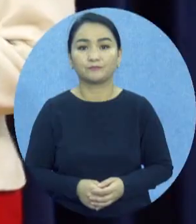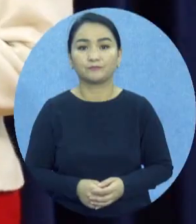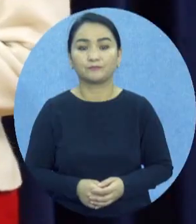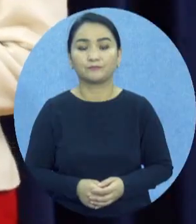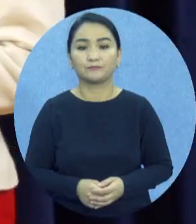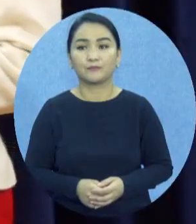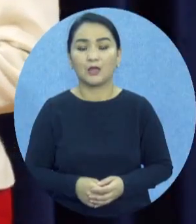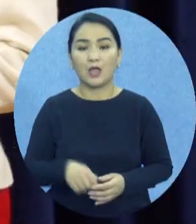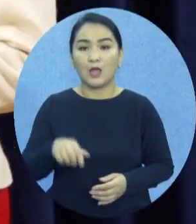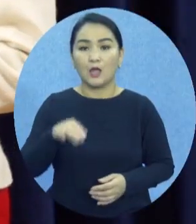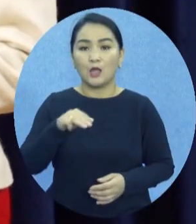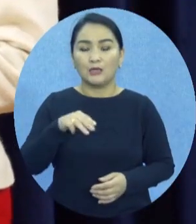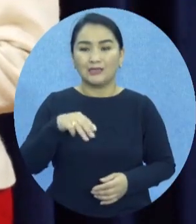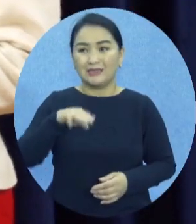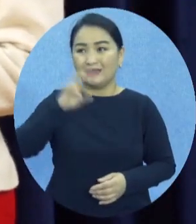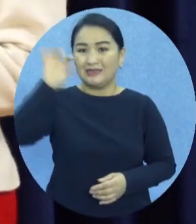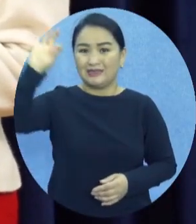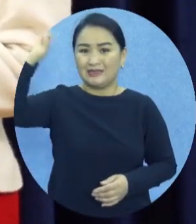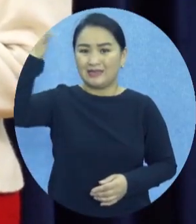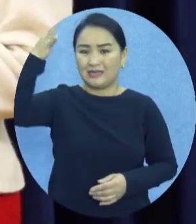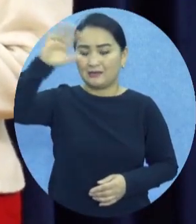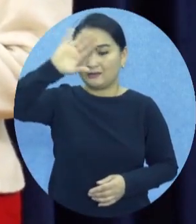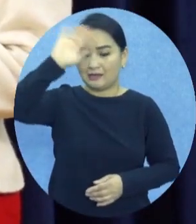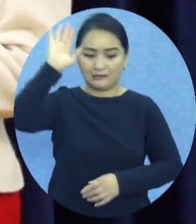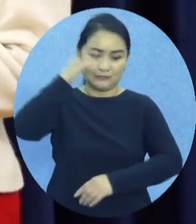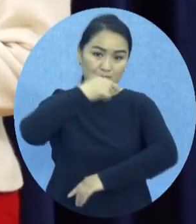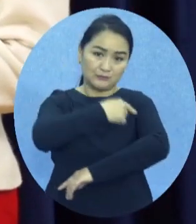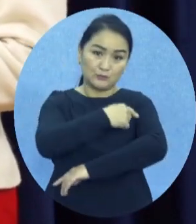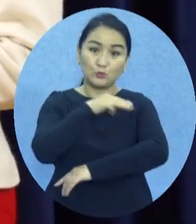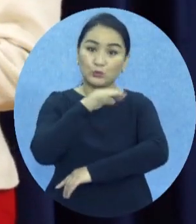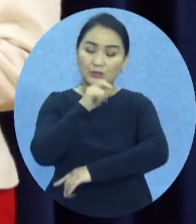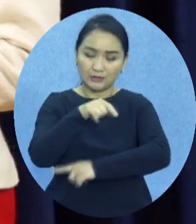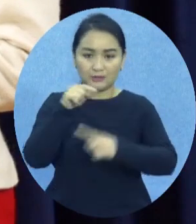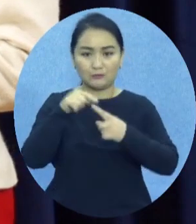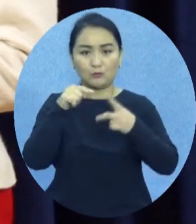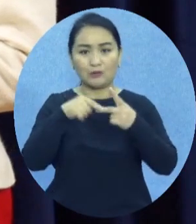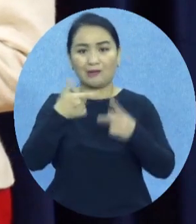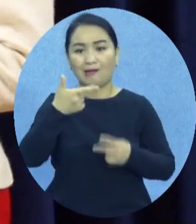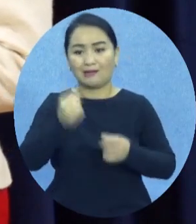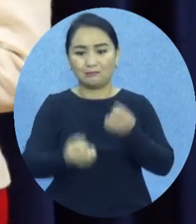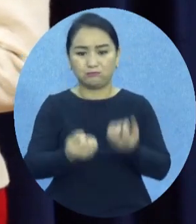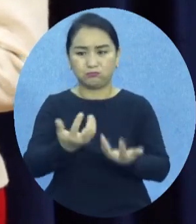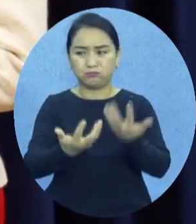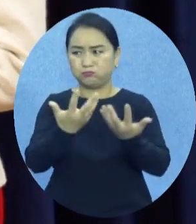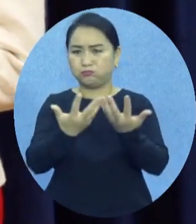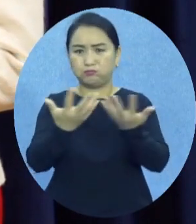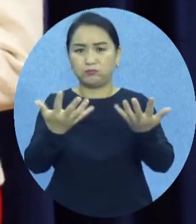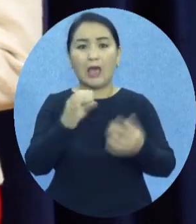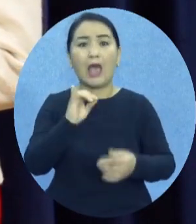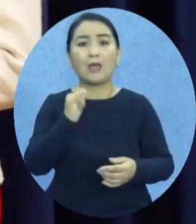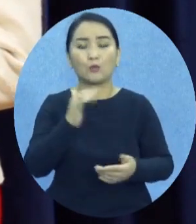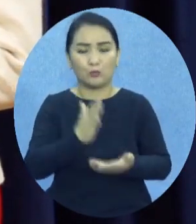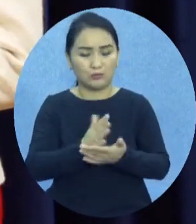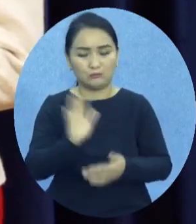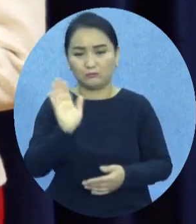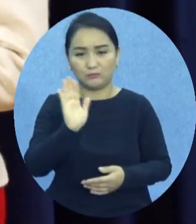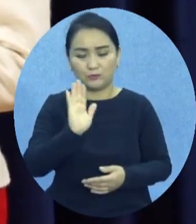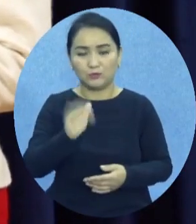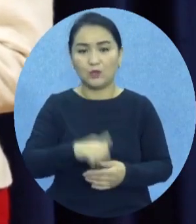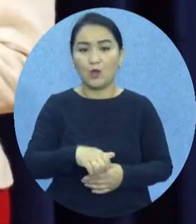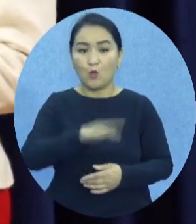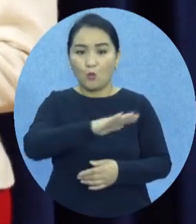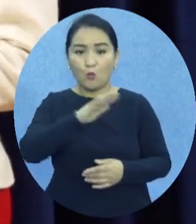төлөвтгөөс сэргийлэх, галын аюулаас сэргийлэх, хүүхдээ хараа хяналтгүй байхгүй байх, ой мод руу ганцаараа явахгүй байх зэрэг